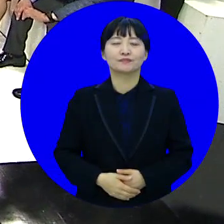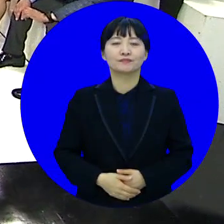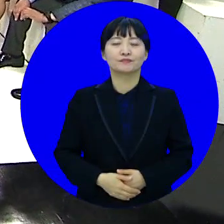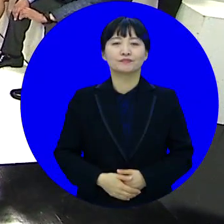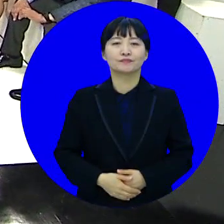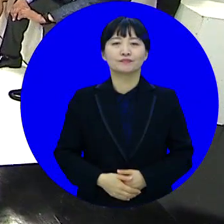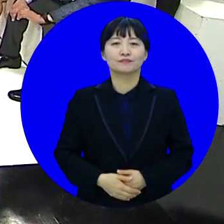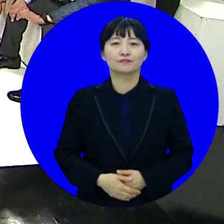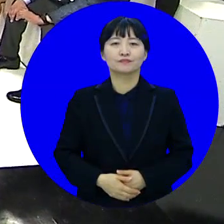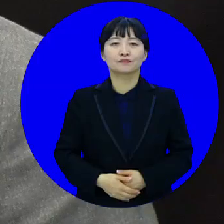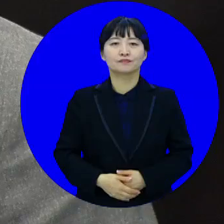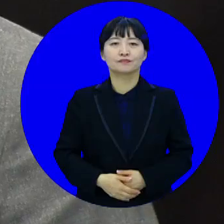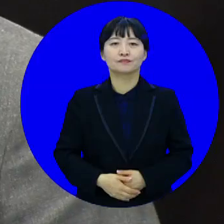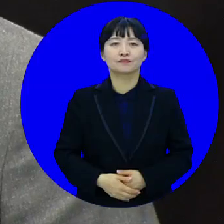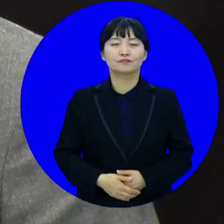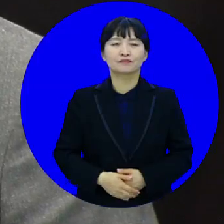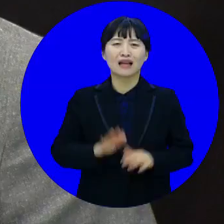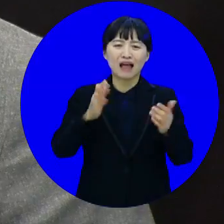있으세요?